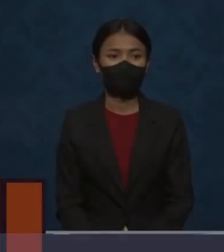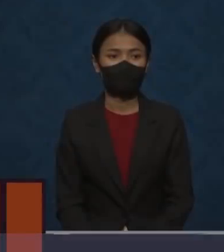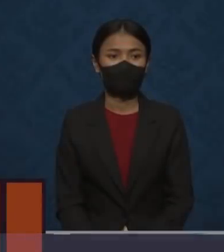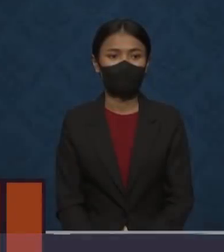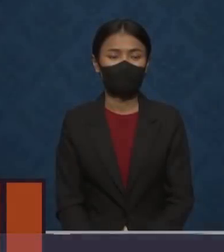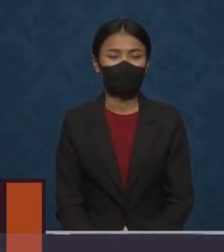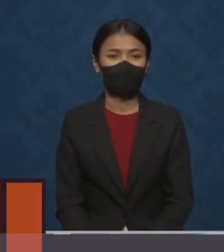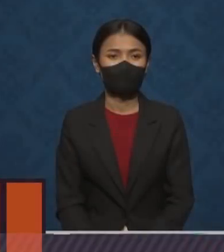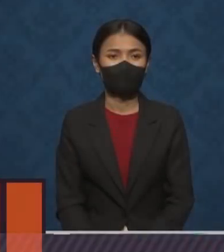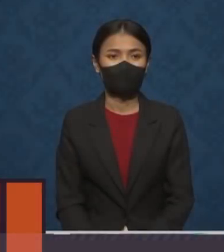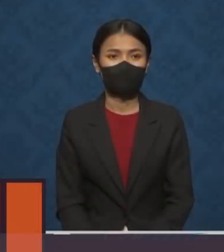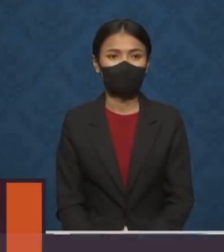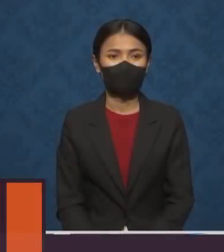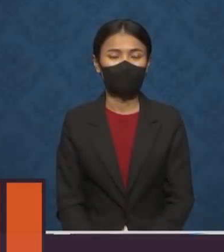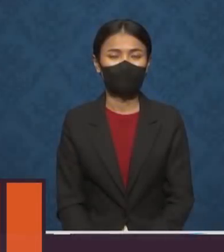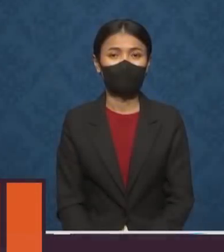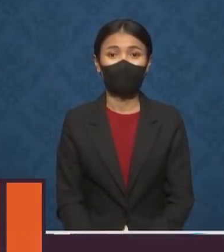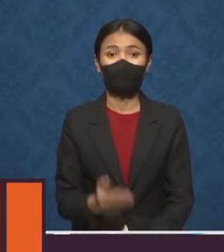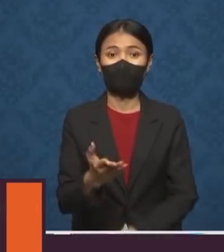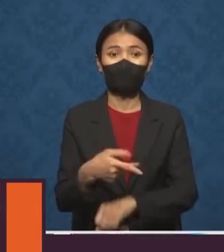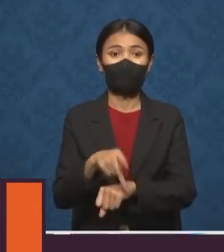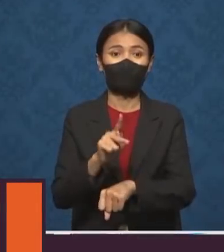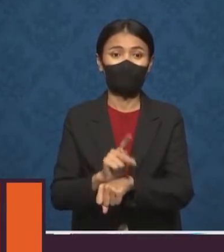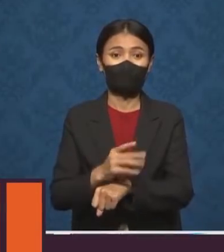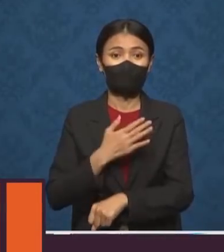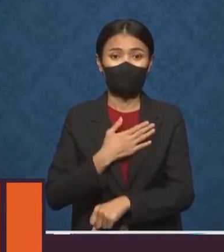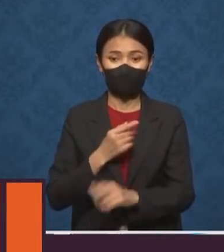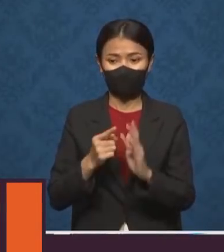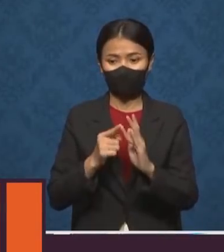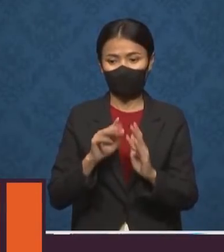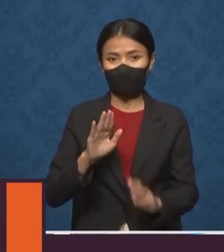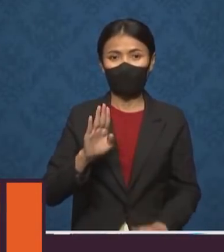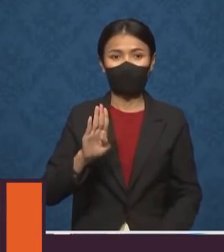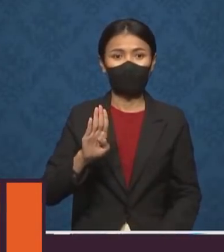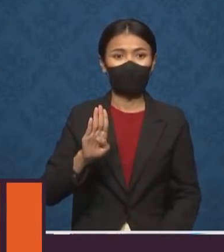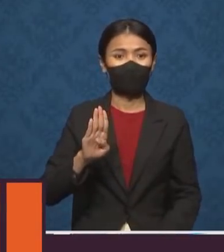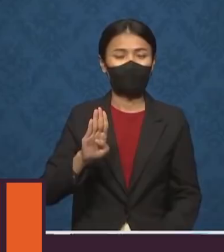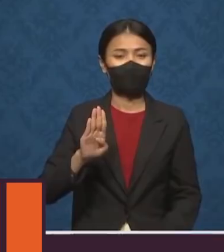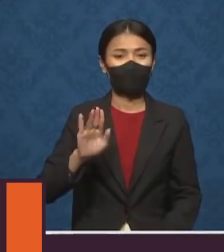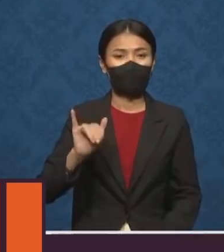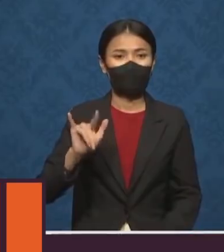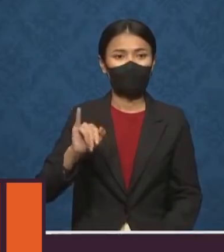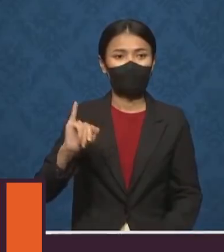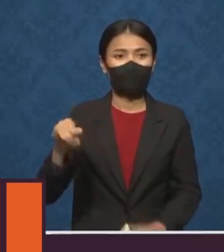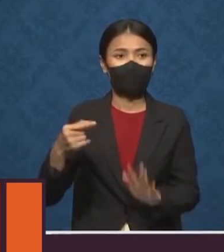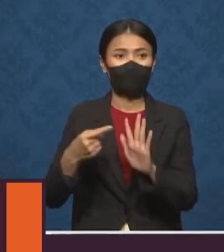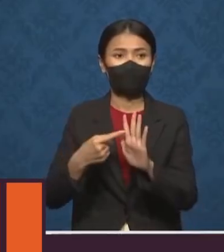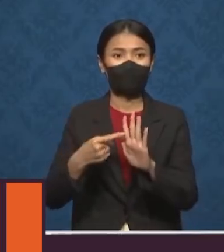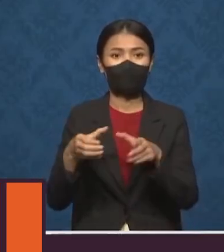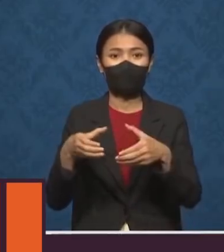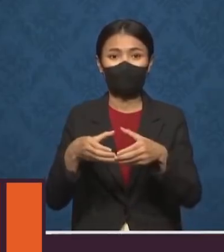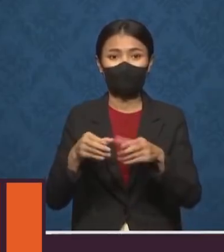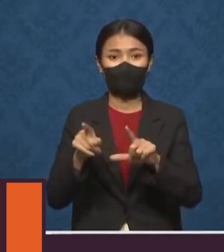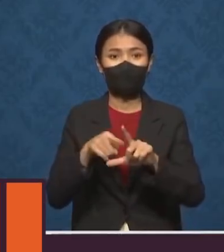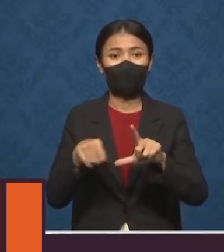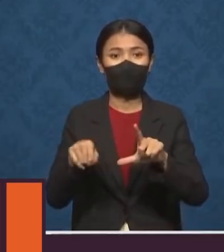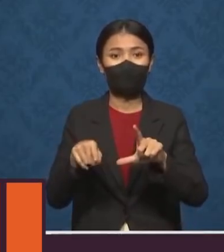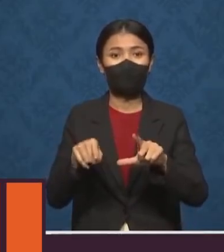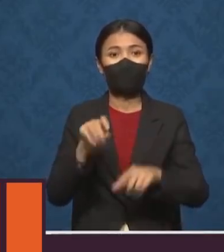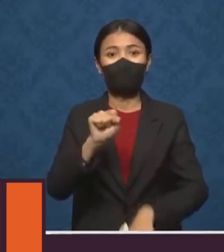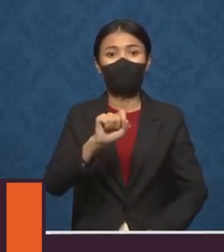เรียนท่านประธานสภาดิฉันเป็นจาแสงจันทร์สมาชิกสภาผู้แทนราษฎรแบบบัญชีรายชื่อพรรคก้าวไกลค่ะ